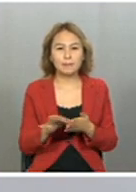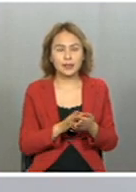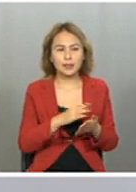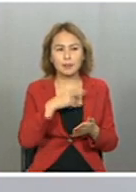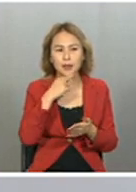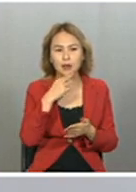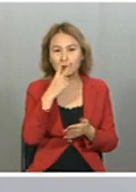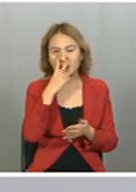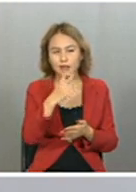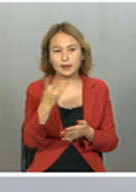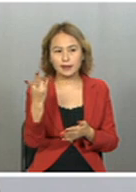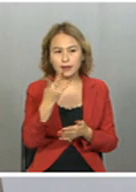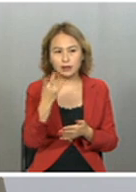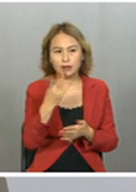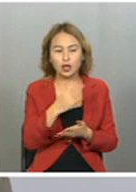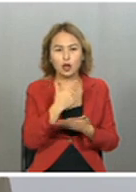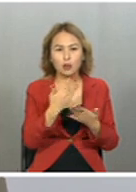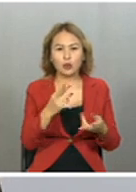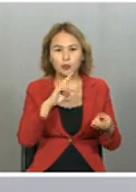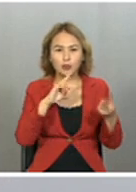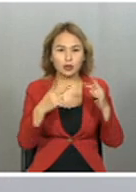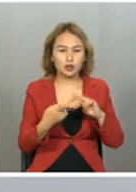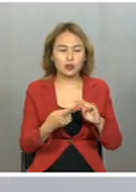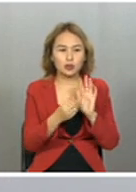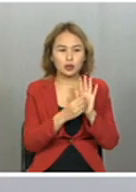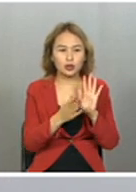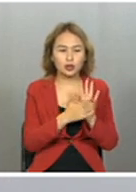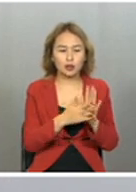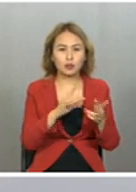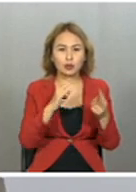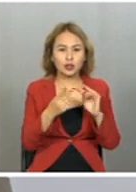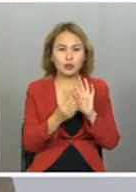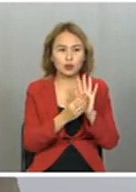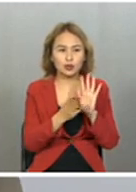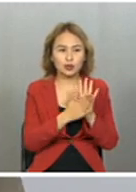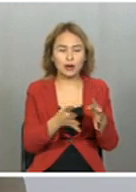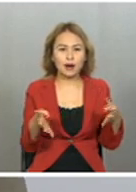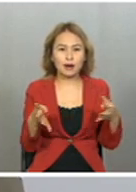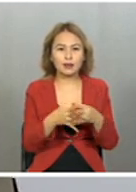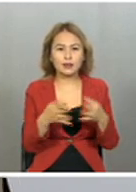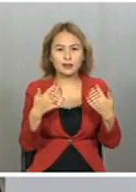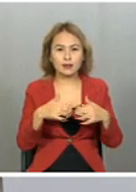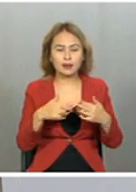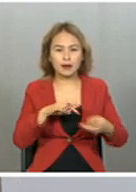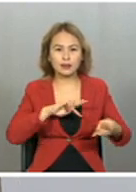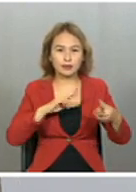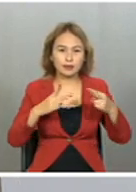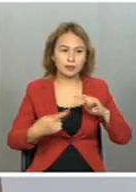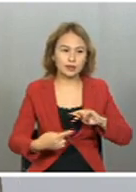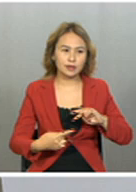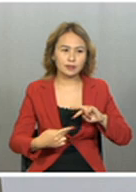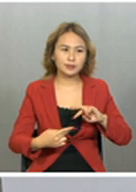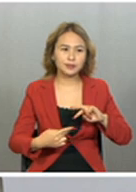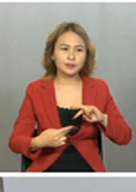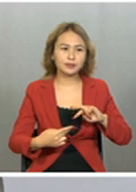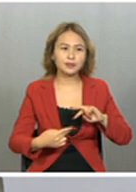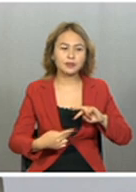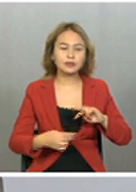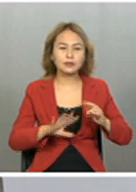балалар, бұл бізде бұрыс бөлшек, ал бұрыс бөлшекті біз аралас санға айналдырамыз.